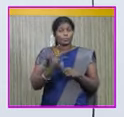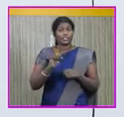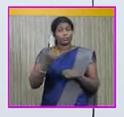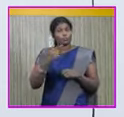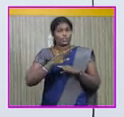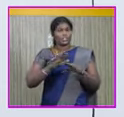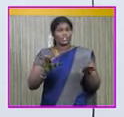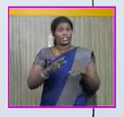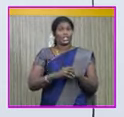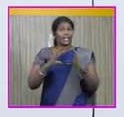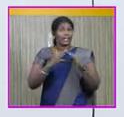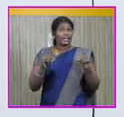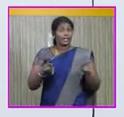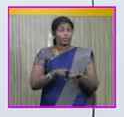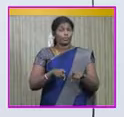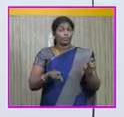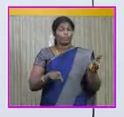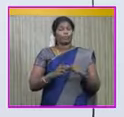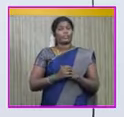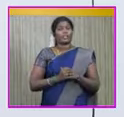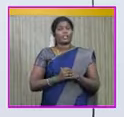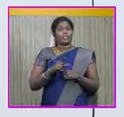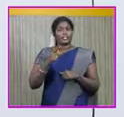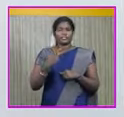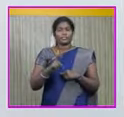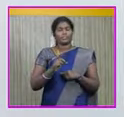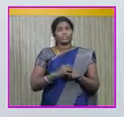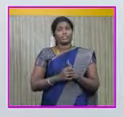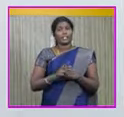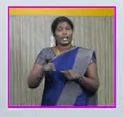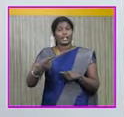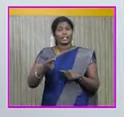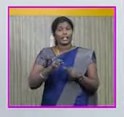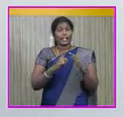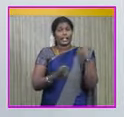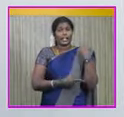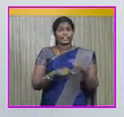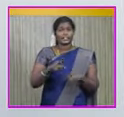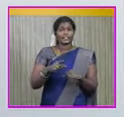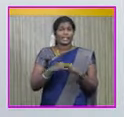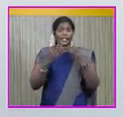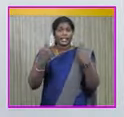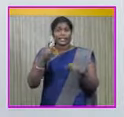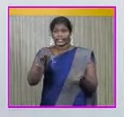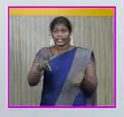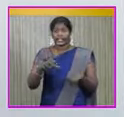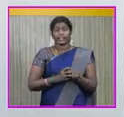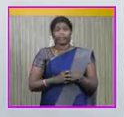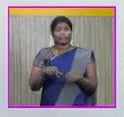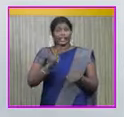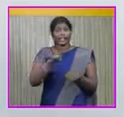முடிஞ்சுது, ரெண்டு முக்கோணங்களும் வடிவொப்புமை அப்படின்னு நிரூபிச்சிட்டோம். இப்போது கடைசி பார்ட் அந்த கேட் முக்கோணம் வந்து ஒரு இரு